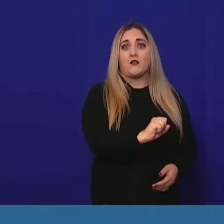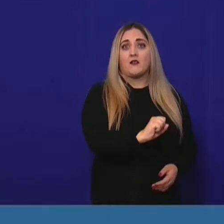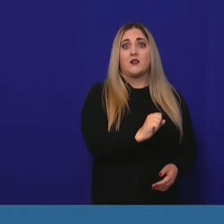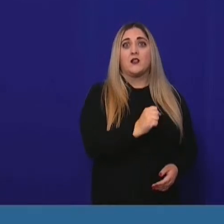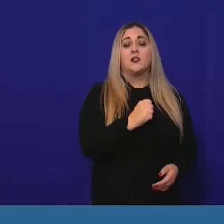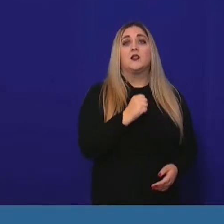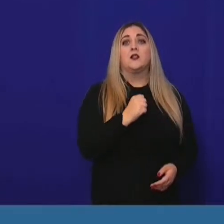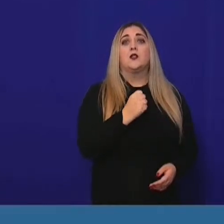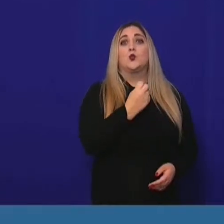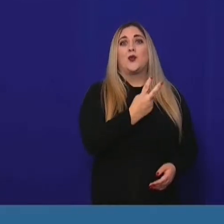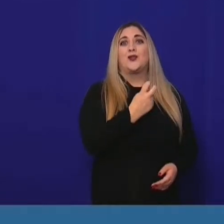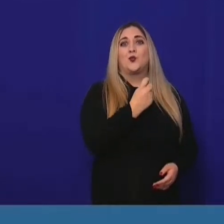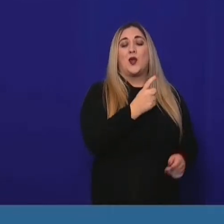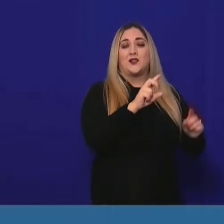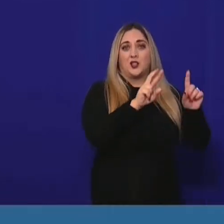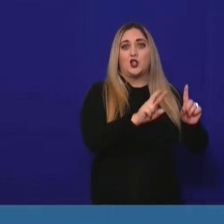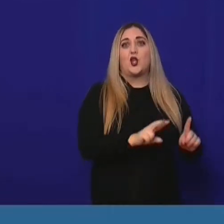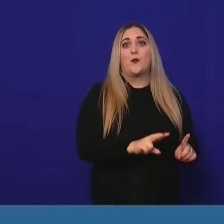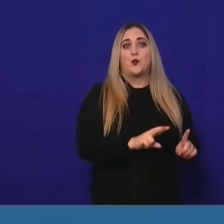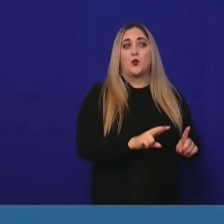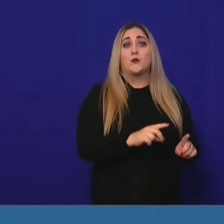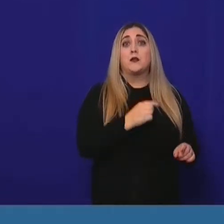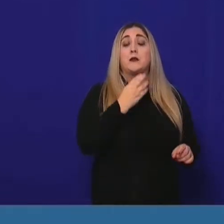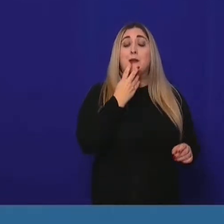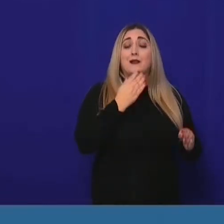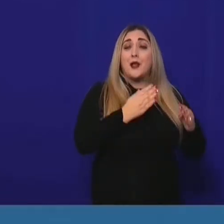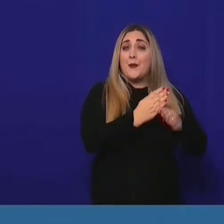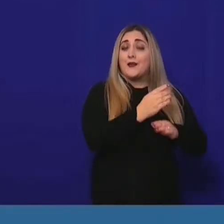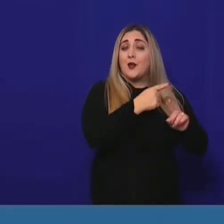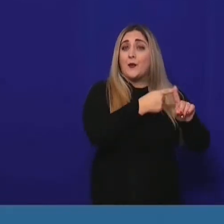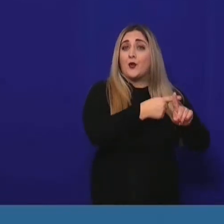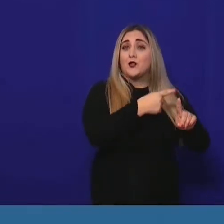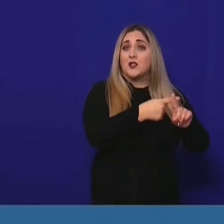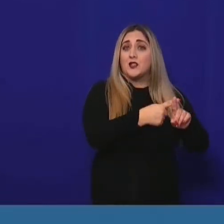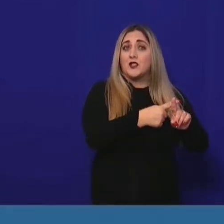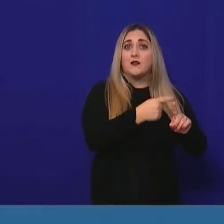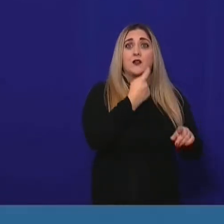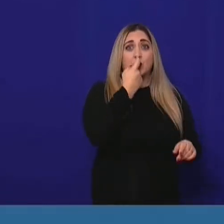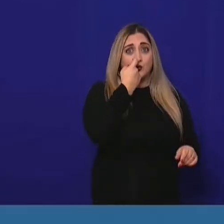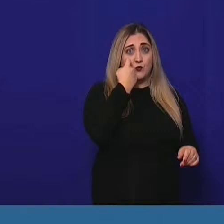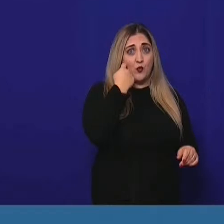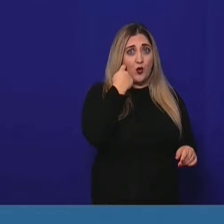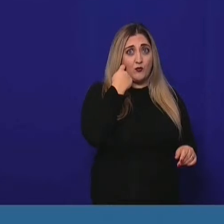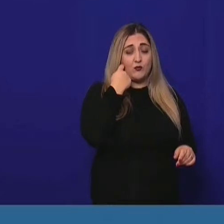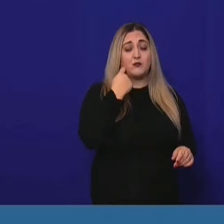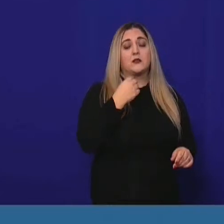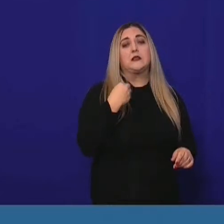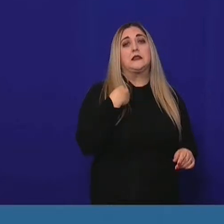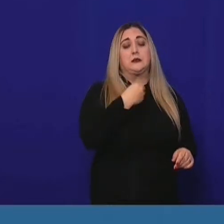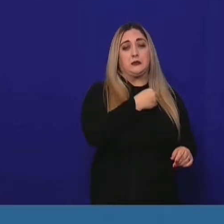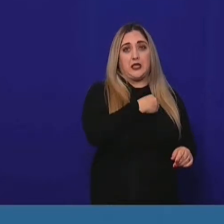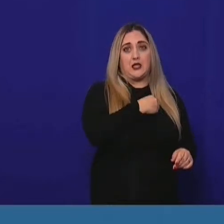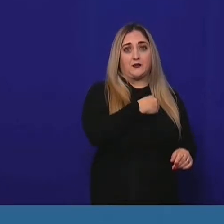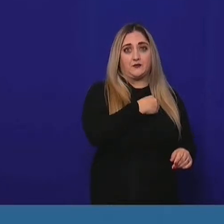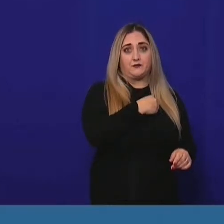20 ta' Diċembru u ġiet konfermata pożittiva wara saret ilha swab f'Mater Dei.